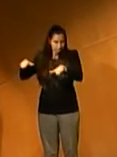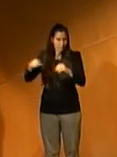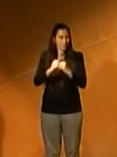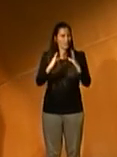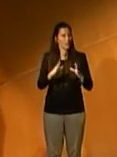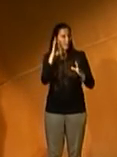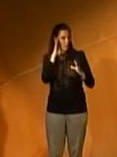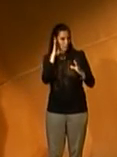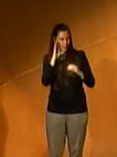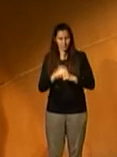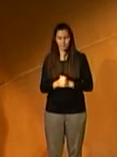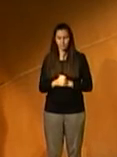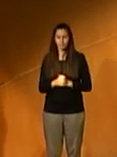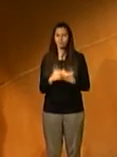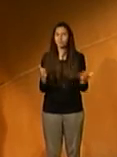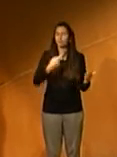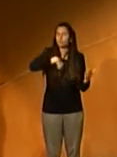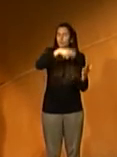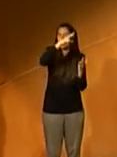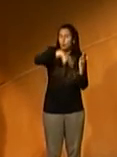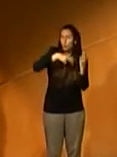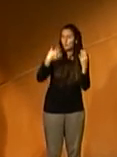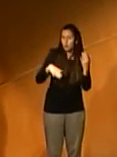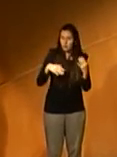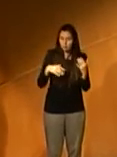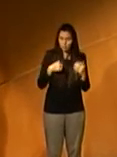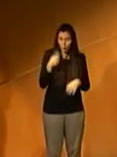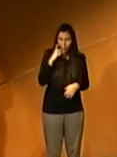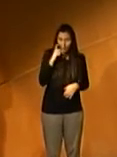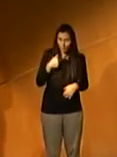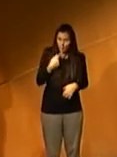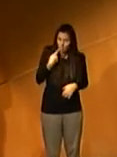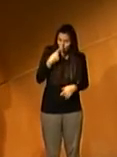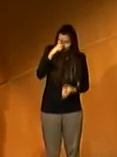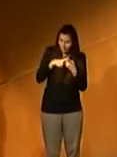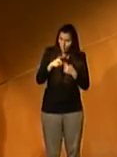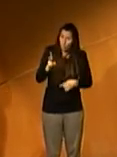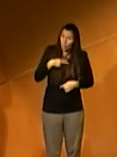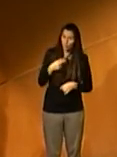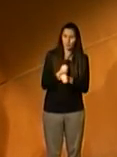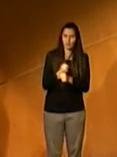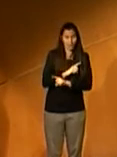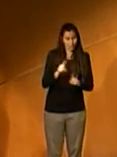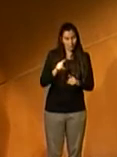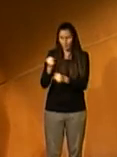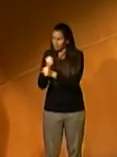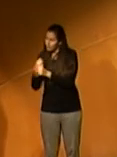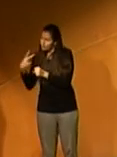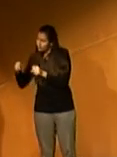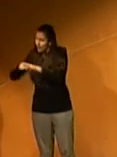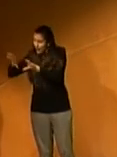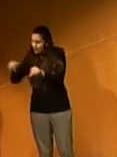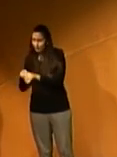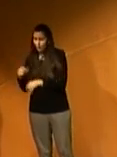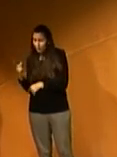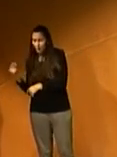Tout au long de cette lecture, vous avez pu constater que je n'ai pas parlé de mon travail, mais d'un travail d'équipe, d'un travail de partenariat,